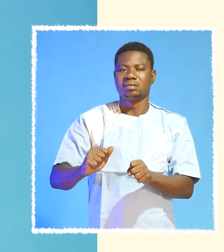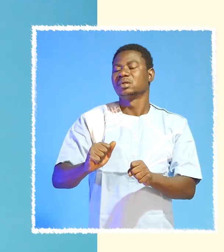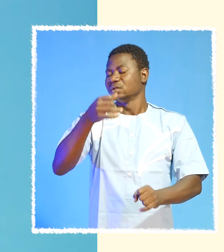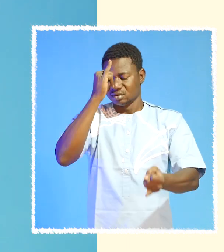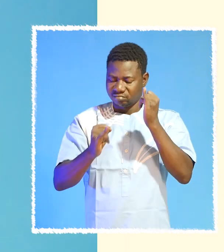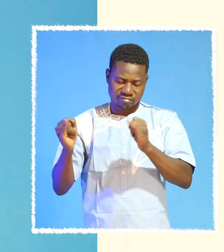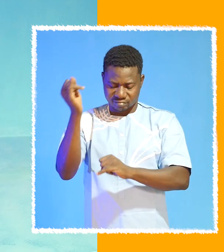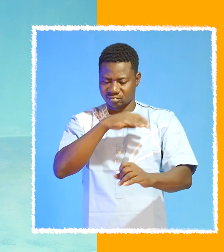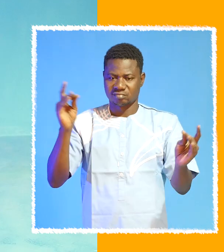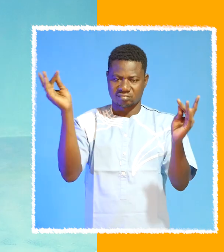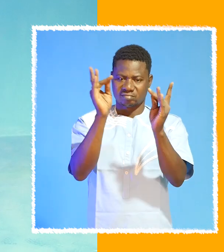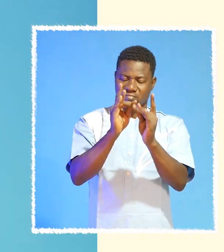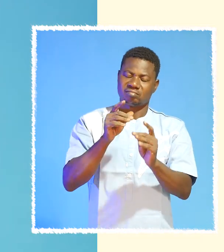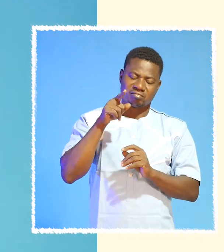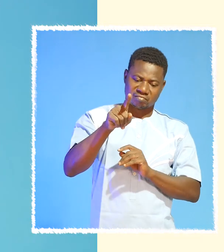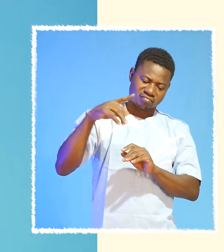parti.